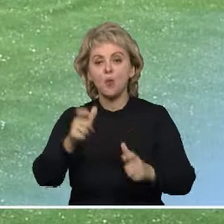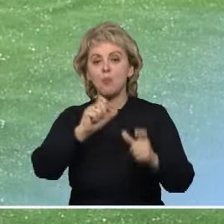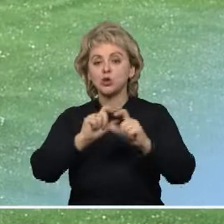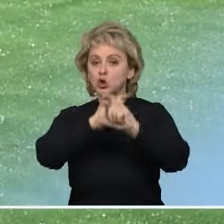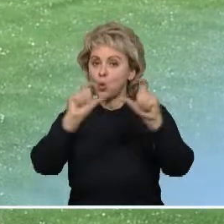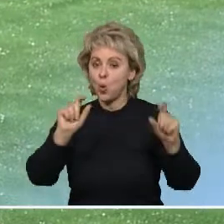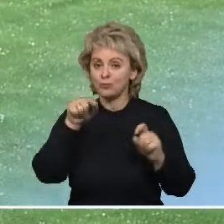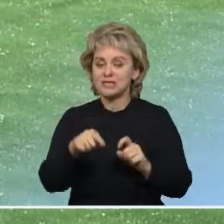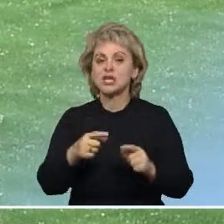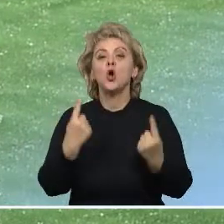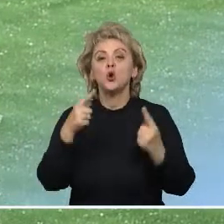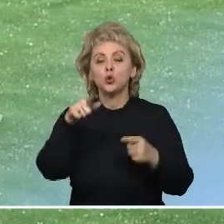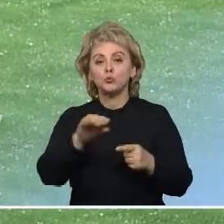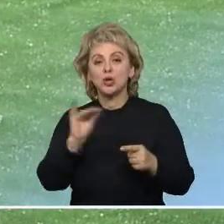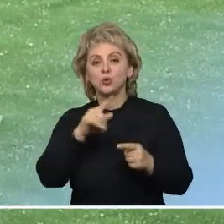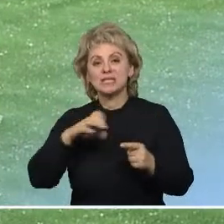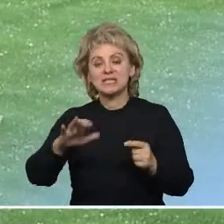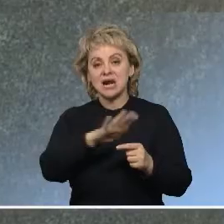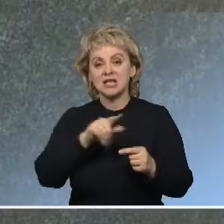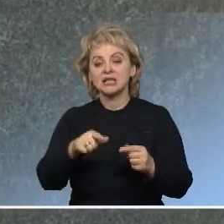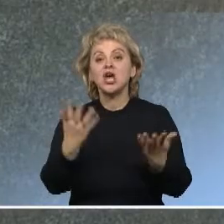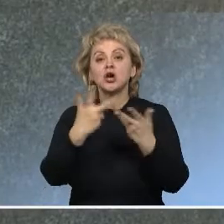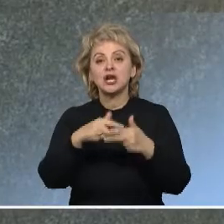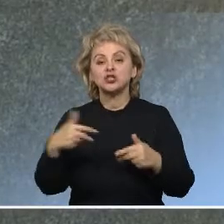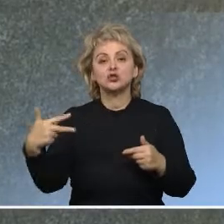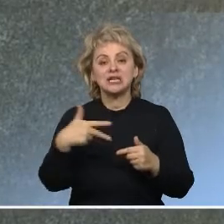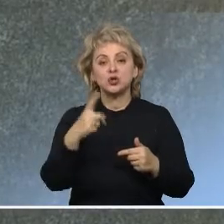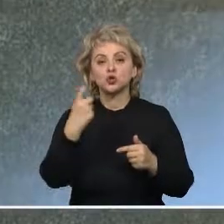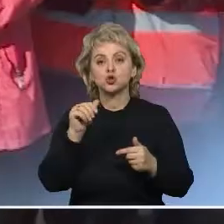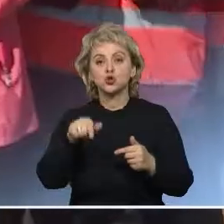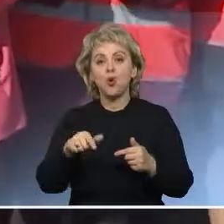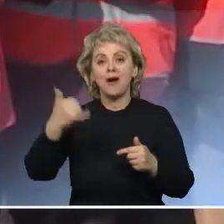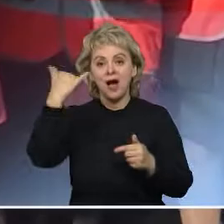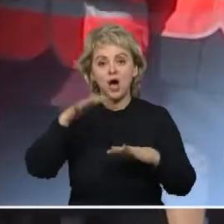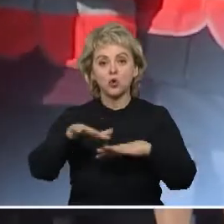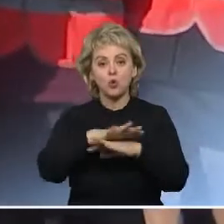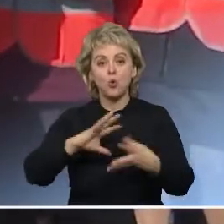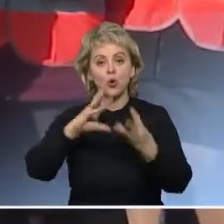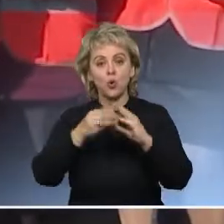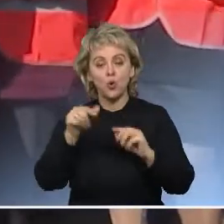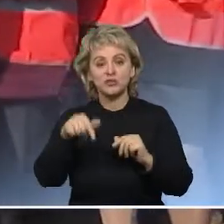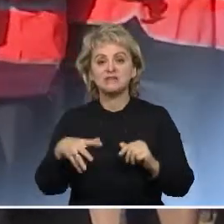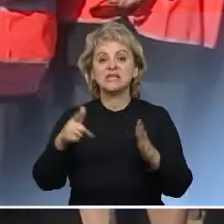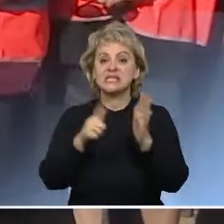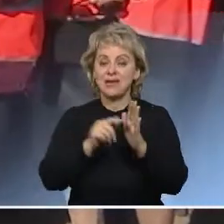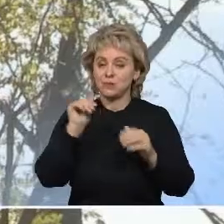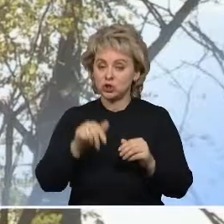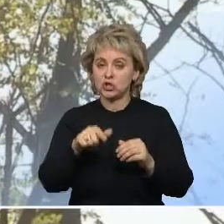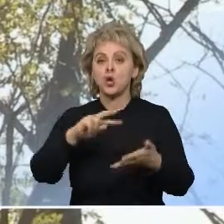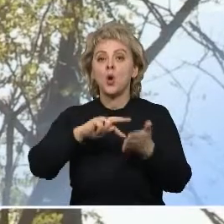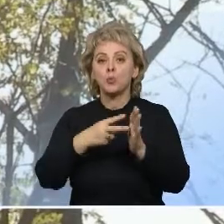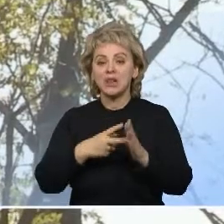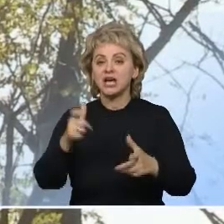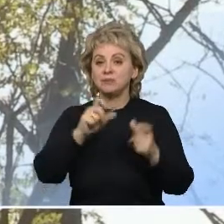молочного комплекса, крупнейшего на юге России. Рассчитан на 3100 фуражных коров, при общем поголовье в 7000.